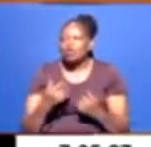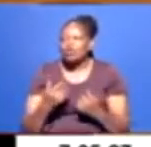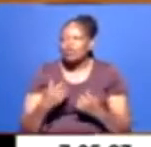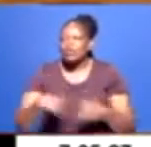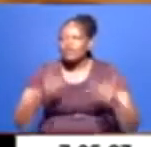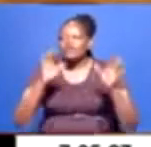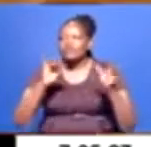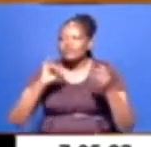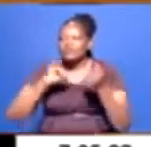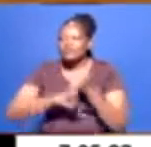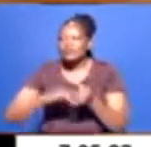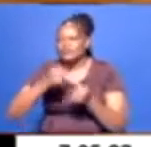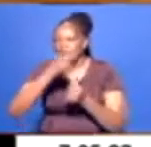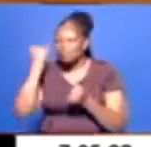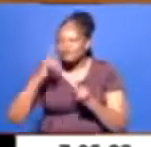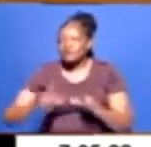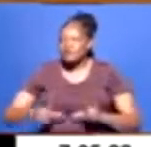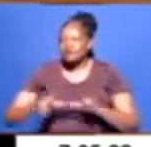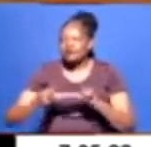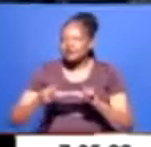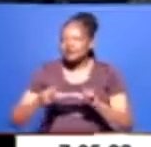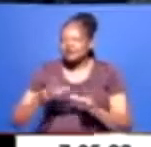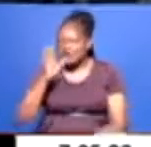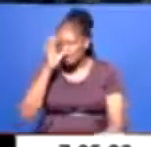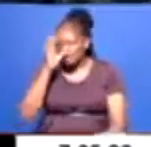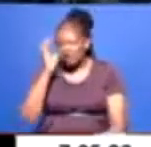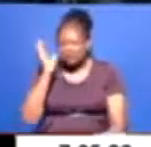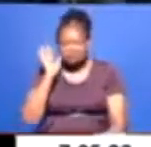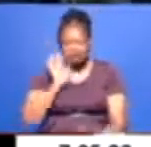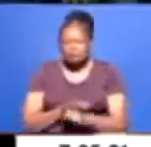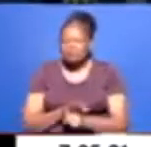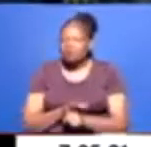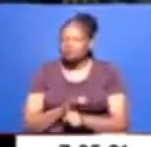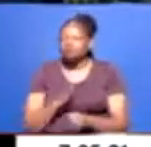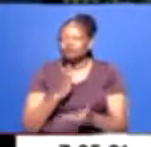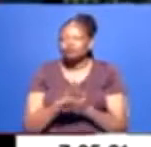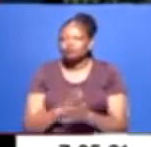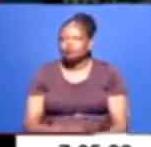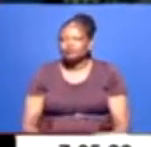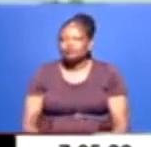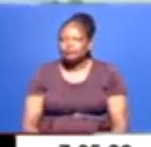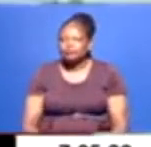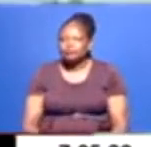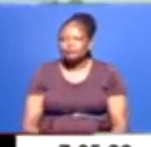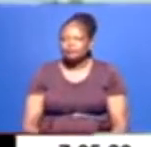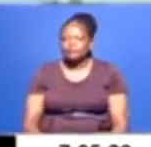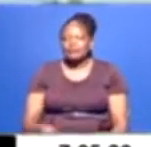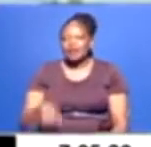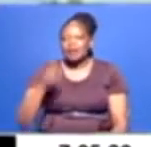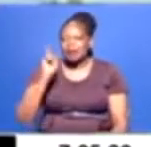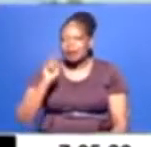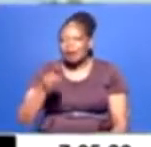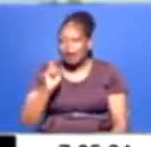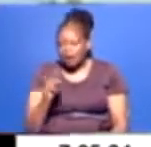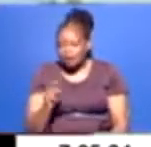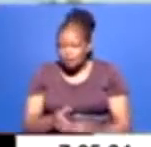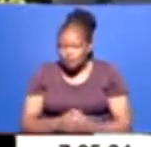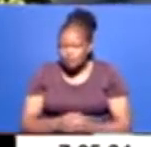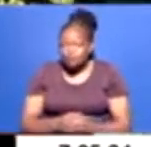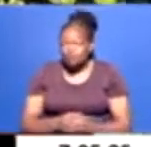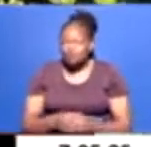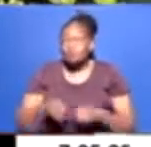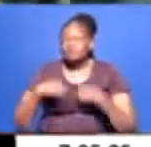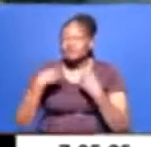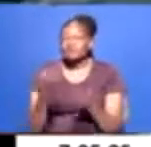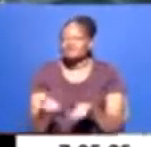because of the marriage certificate, they're lying to all of us. Kwingineko, chama cha KANU kimetoa viti vya uteuzi kwa